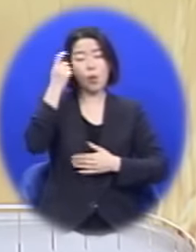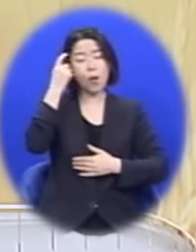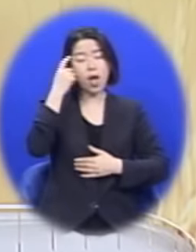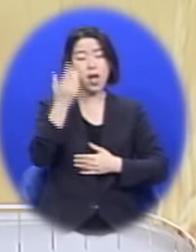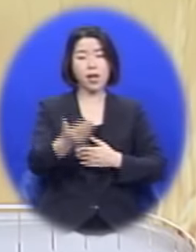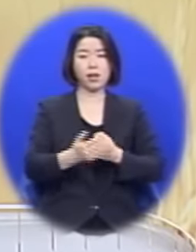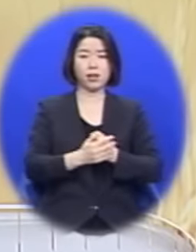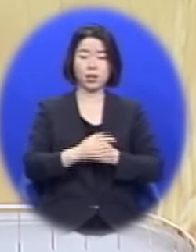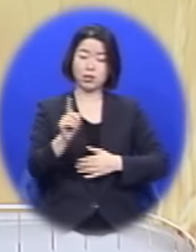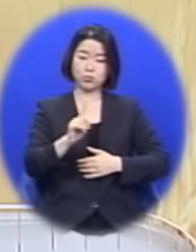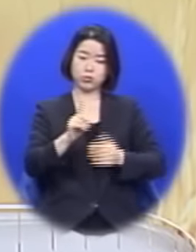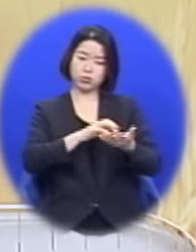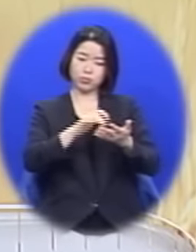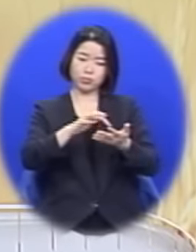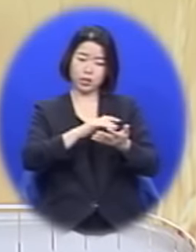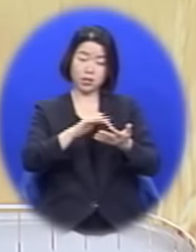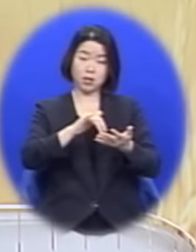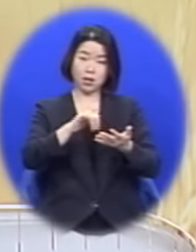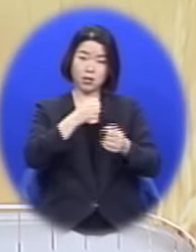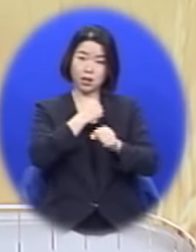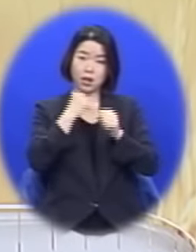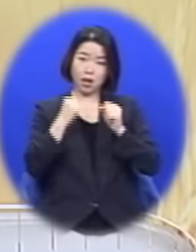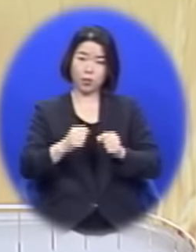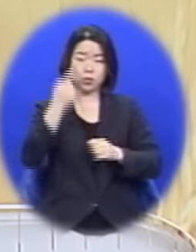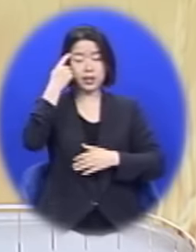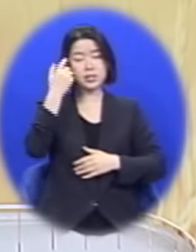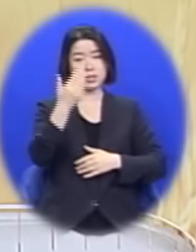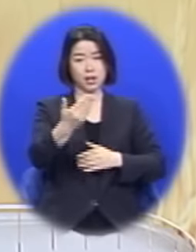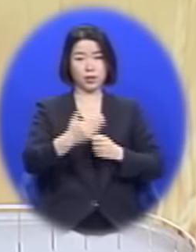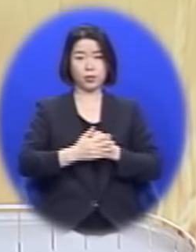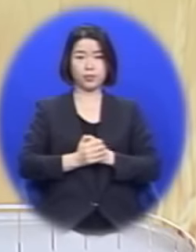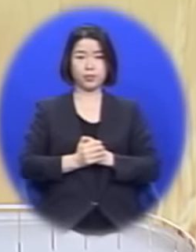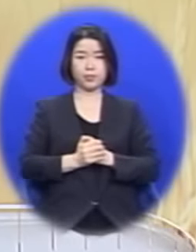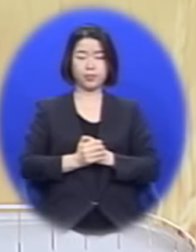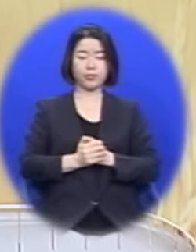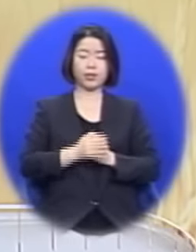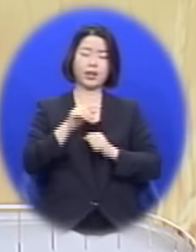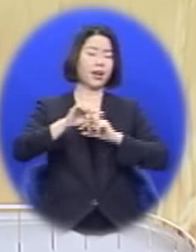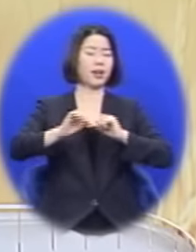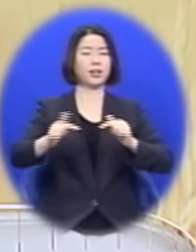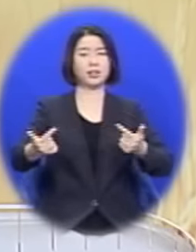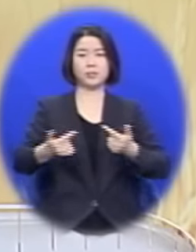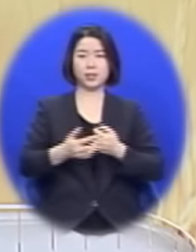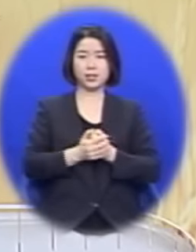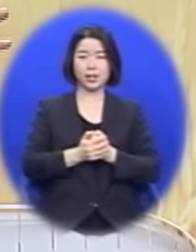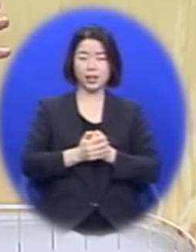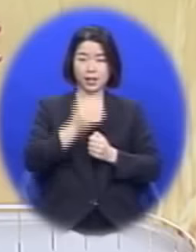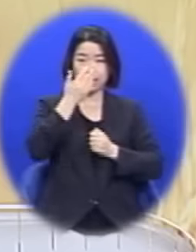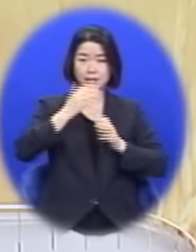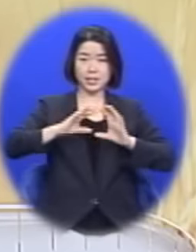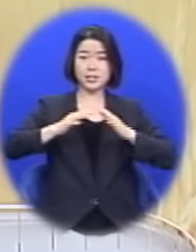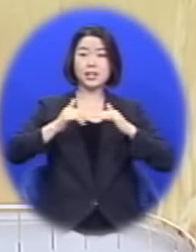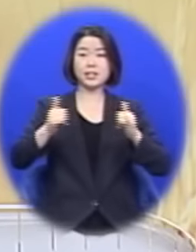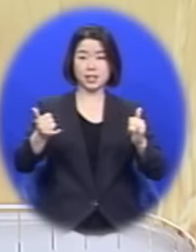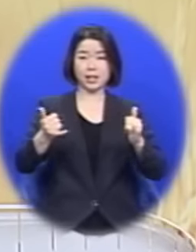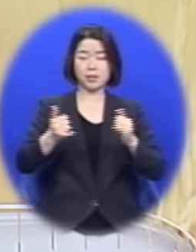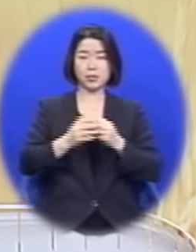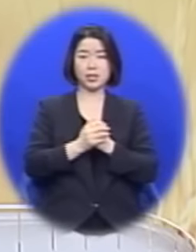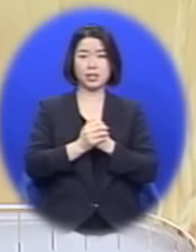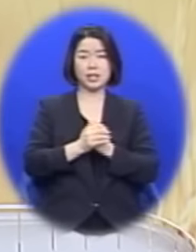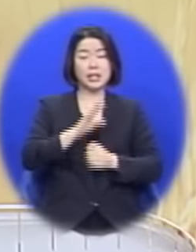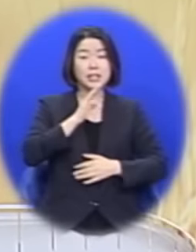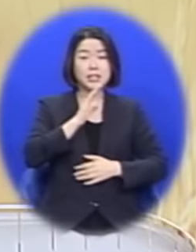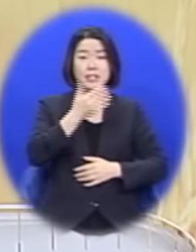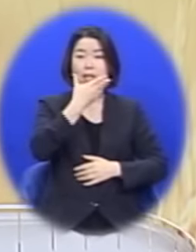하나님께서 무슨 계산이 있으셔서 그렇게 하신 것일까요? 그렇지가 않습니다. 이스라엘 백성들이